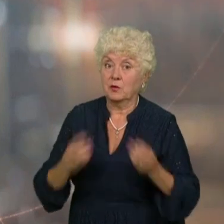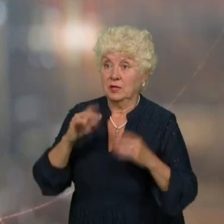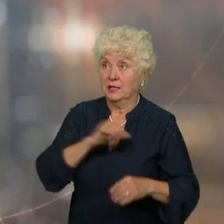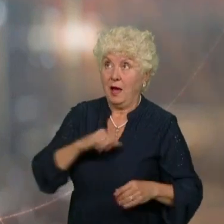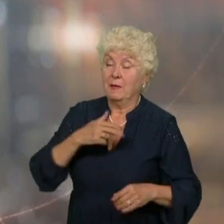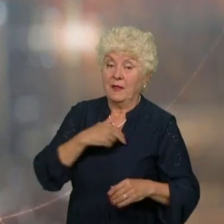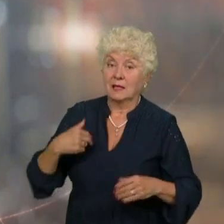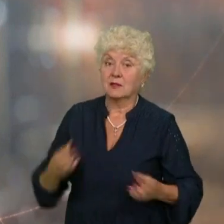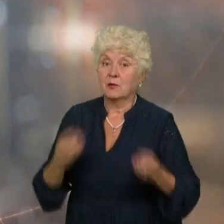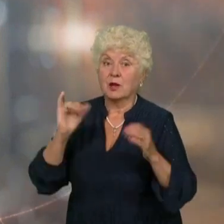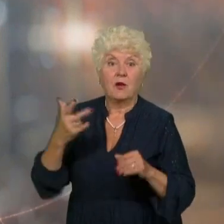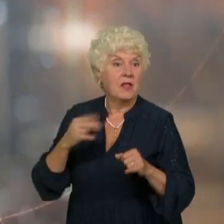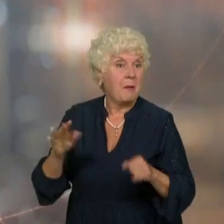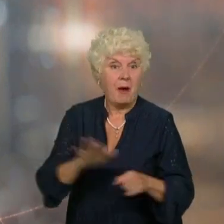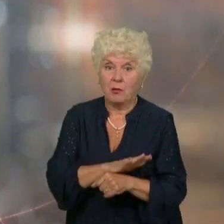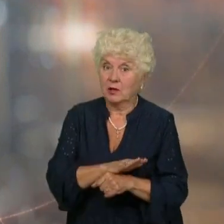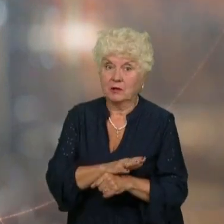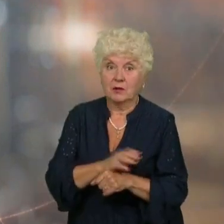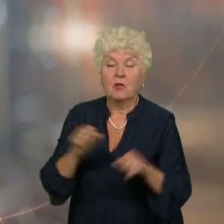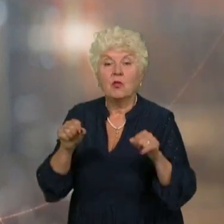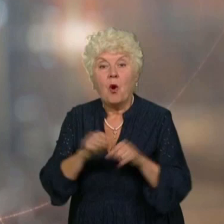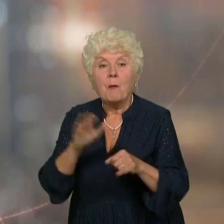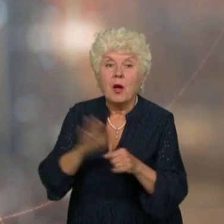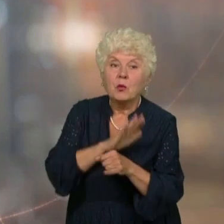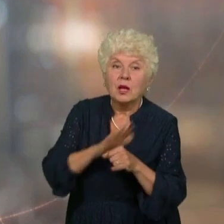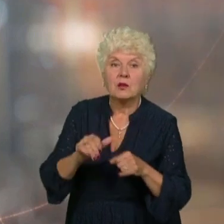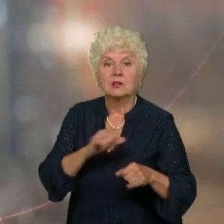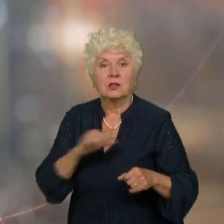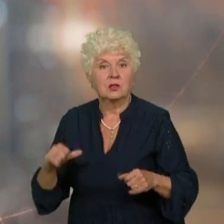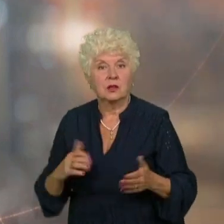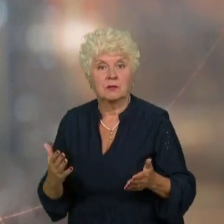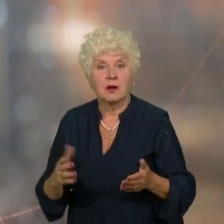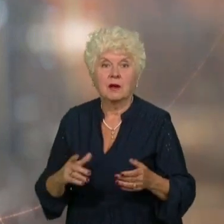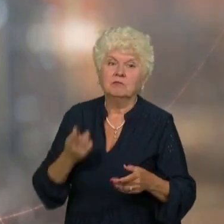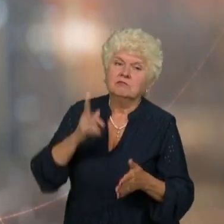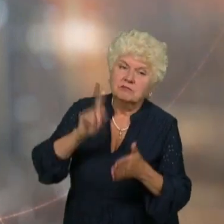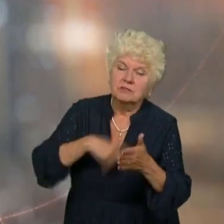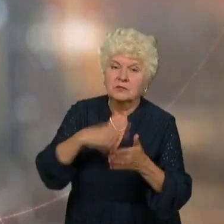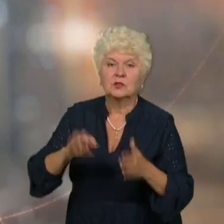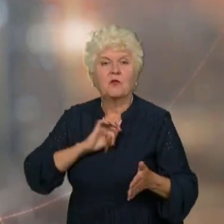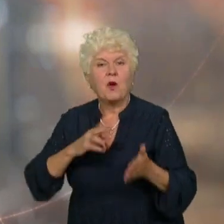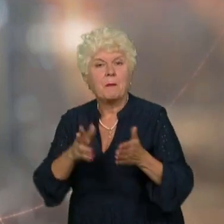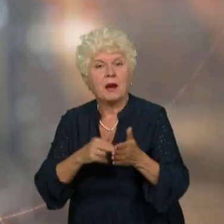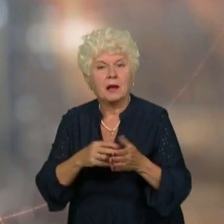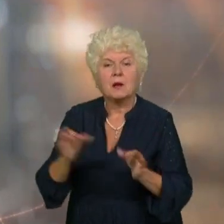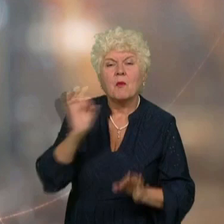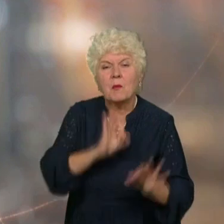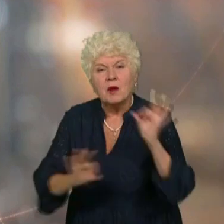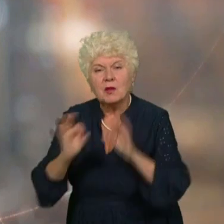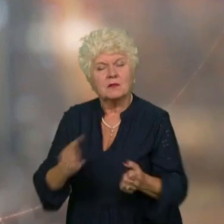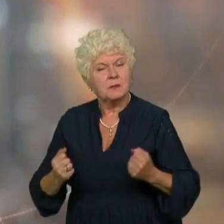stworzył jako niepełnych dopełniających się anulujący swoje braki poprawiających